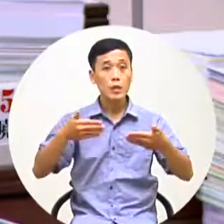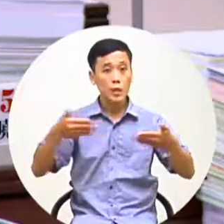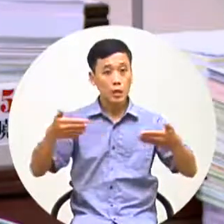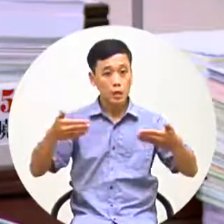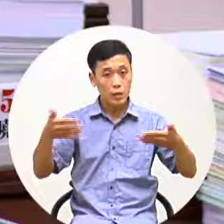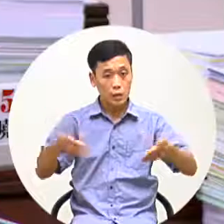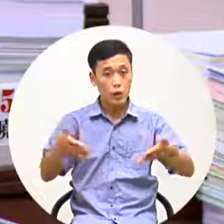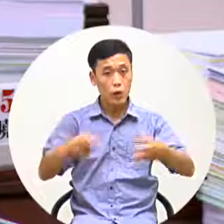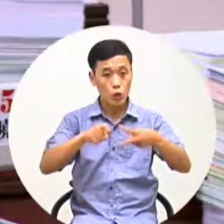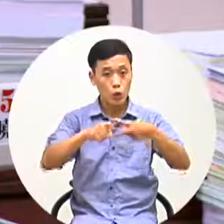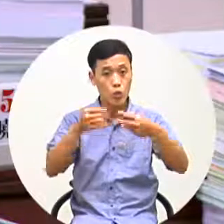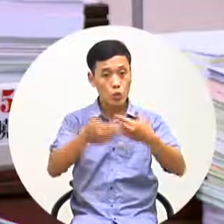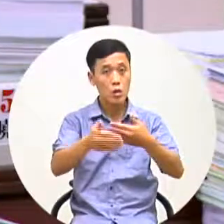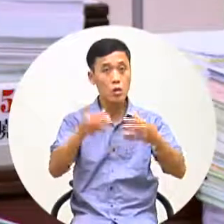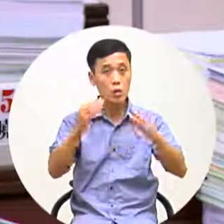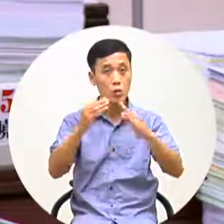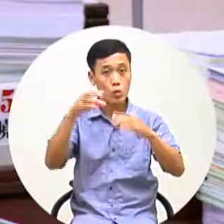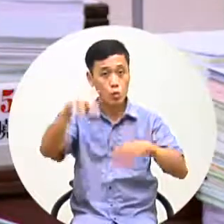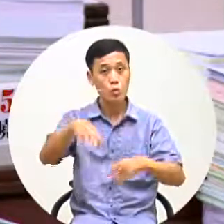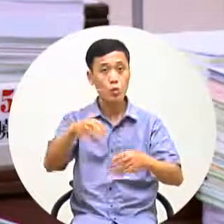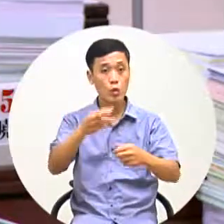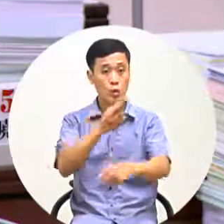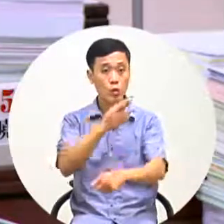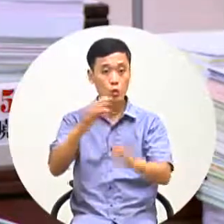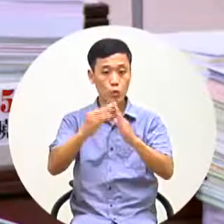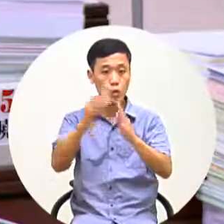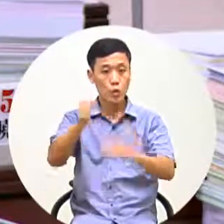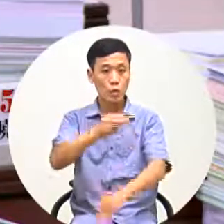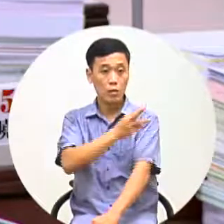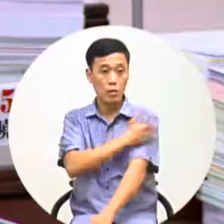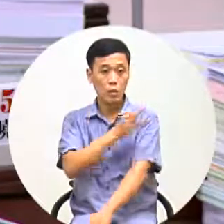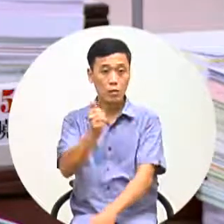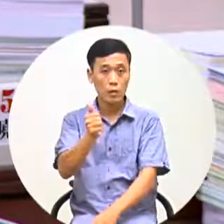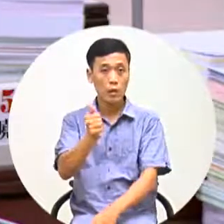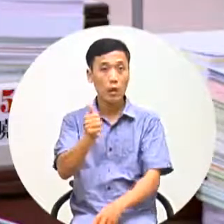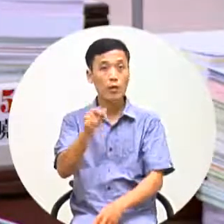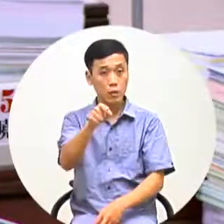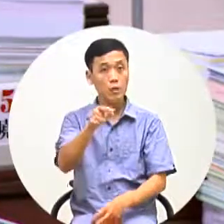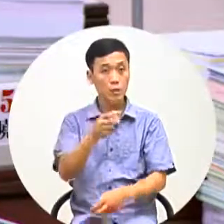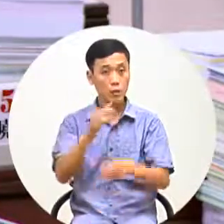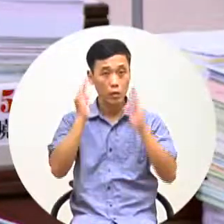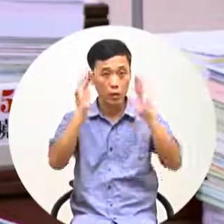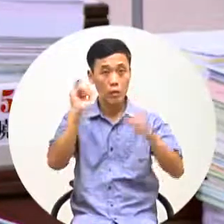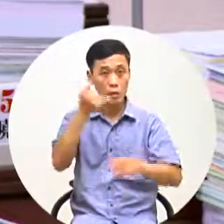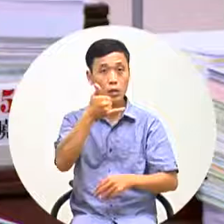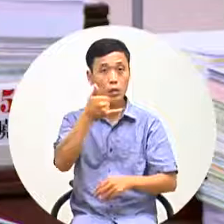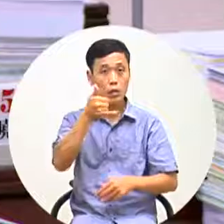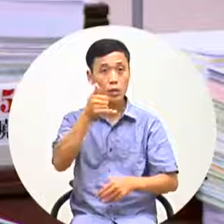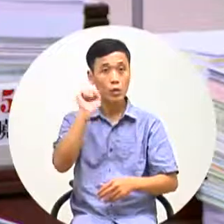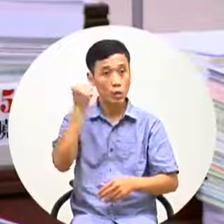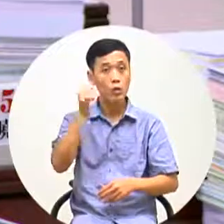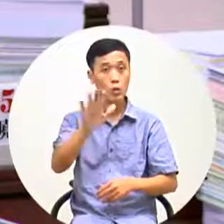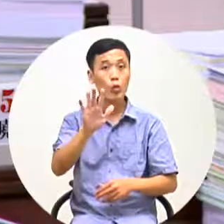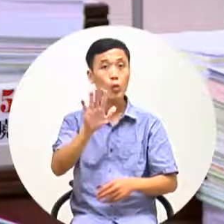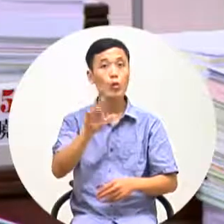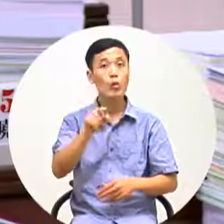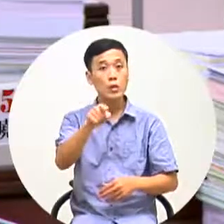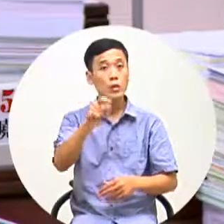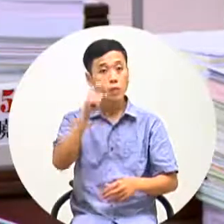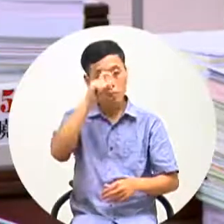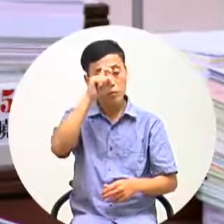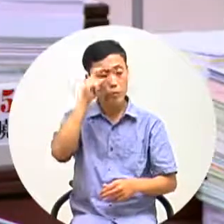正义，那个通化市这条案子。你认为站在地方的名义一定要